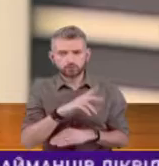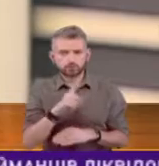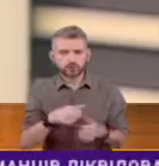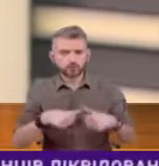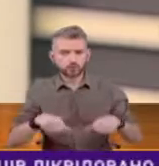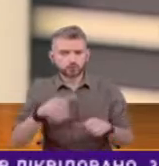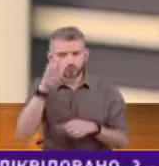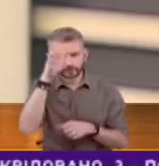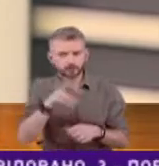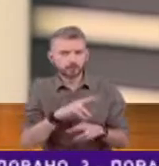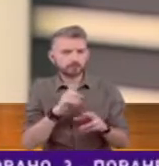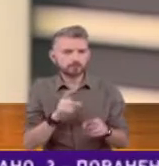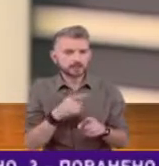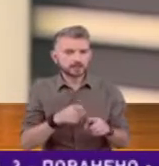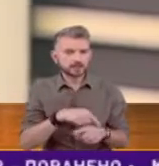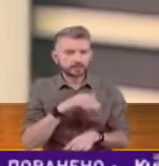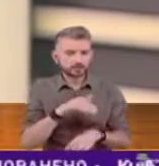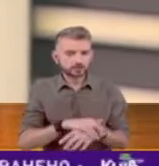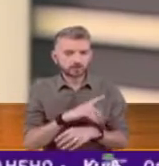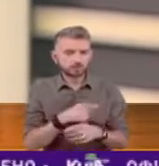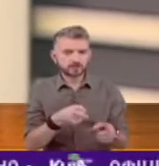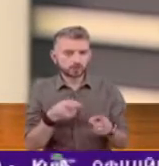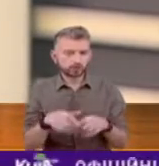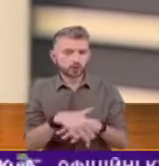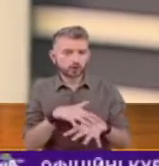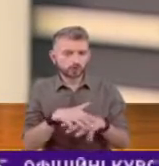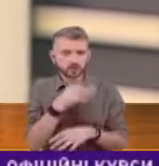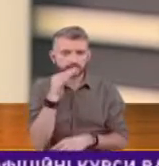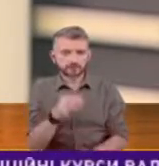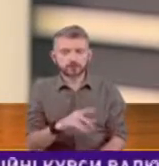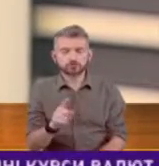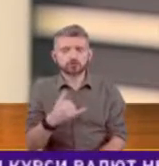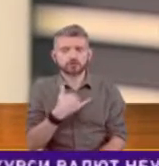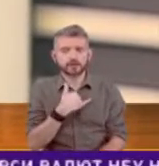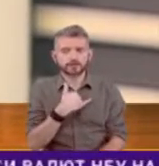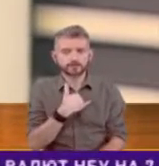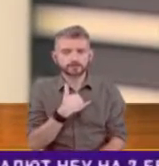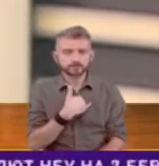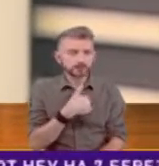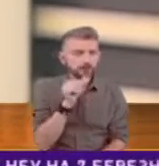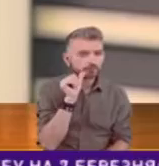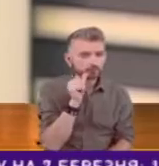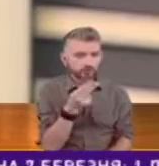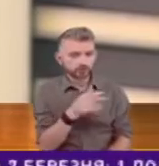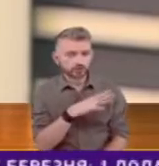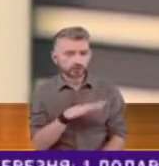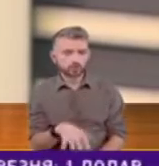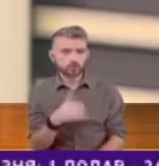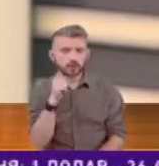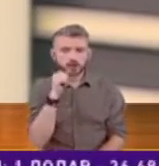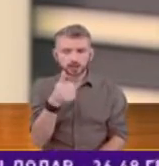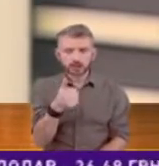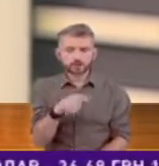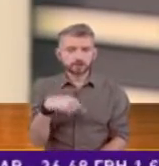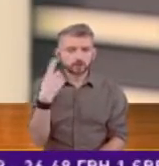комісії освіти, без, це фактично, без залучення громади, і сказати, що у нас вчора грошей не було, а завтра, ну,